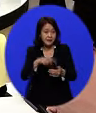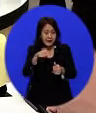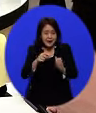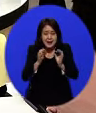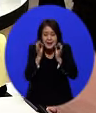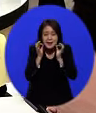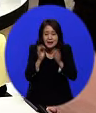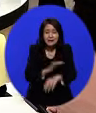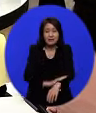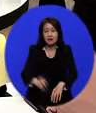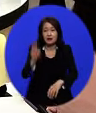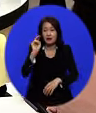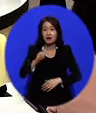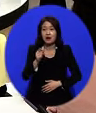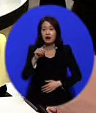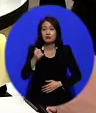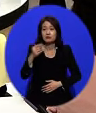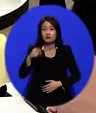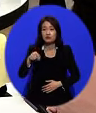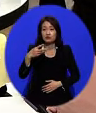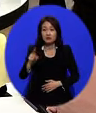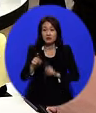겁니다. 하브르타는요,